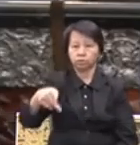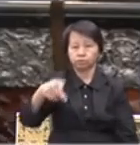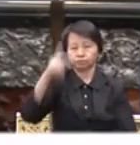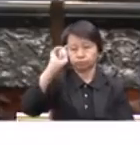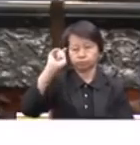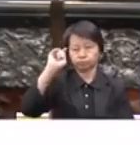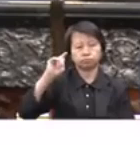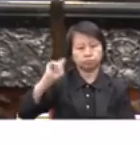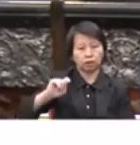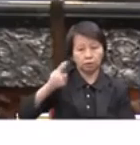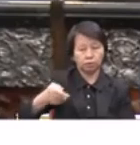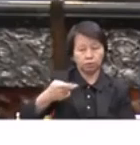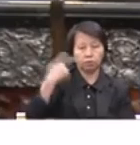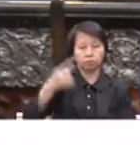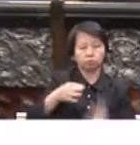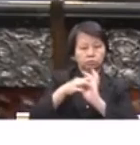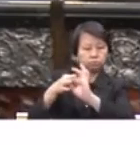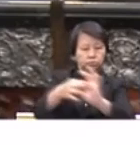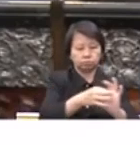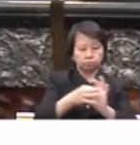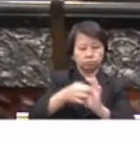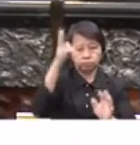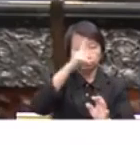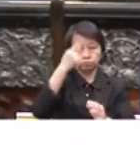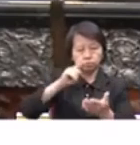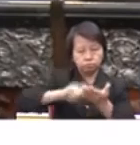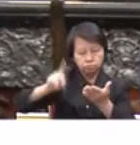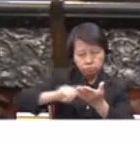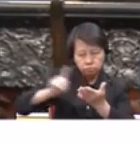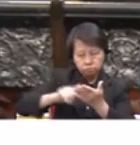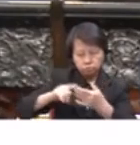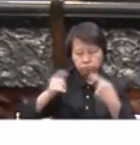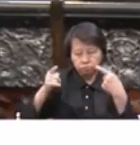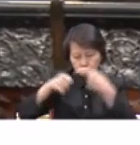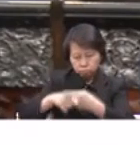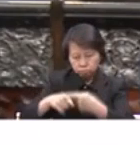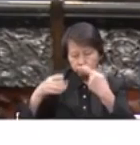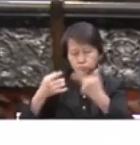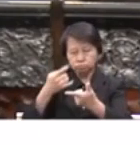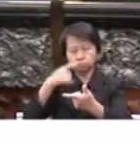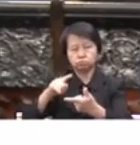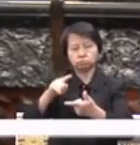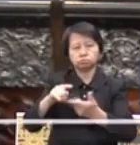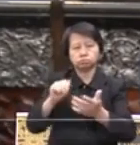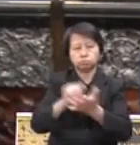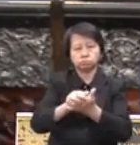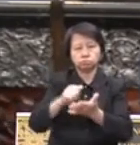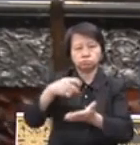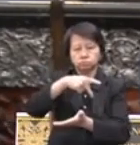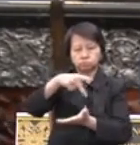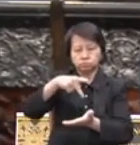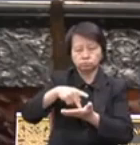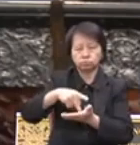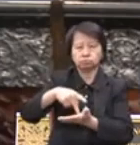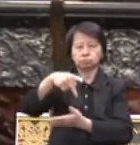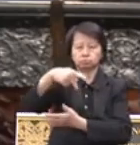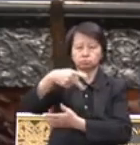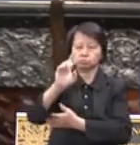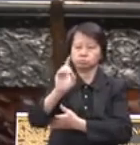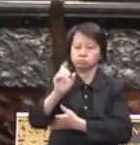dengan beberapa kerajaan untuk menyimak silang maklumat bahkan Haji dengan pangkalan data sedih ada